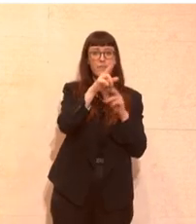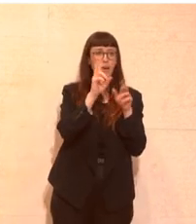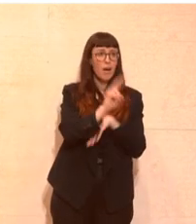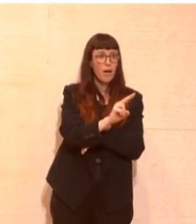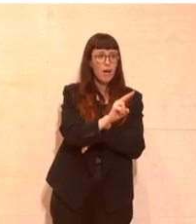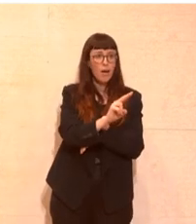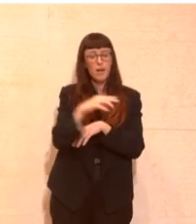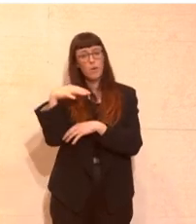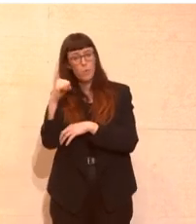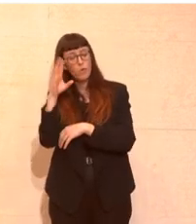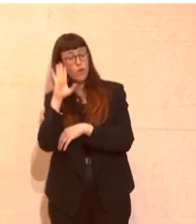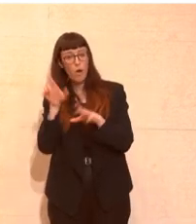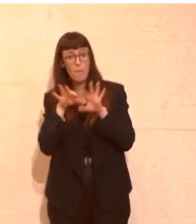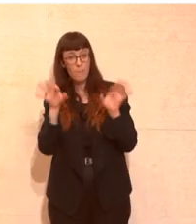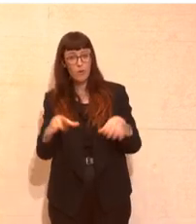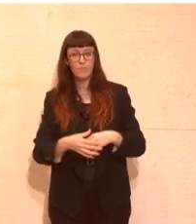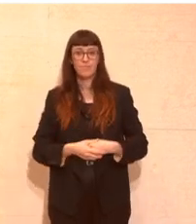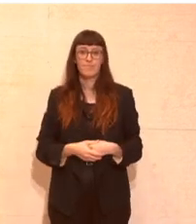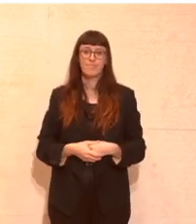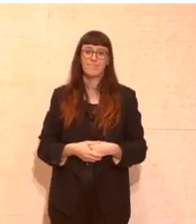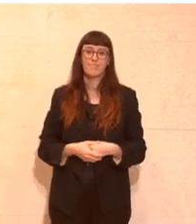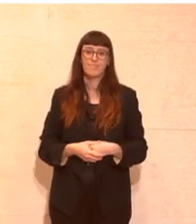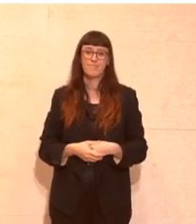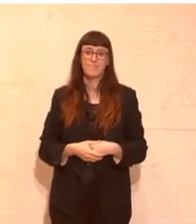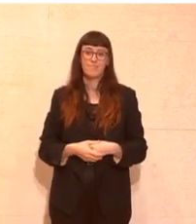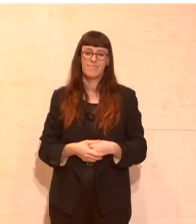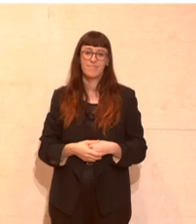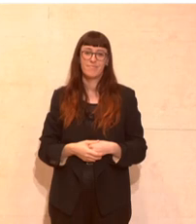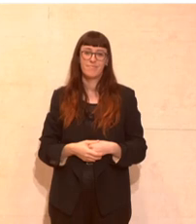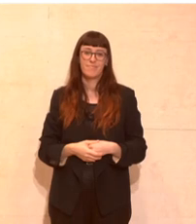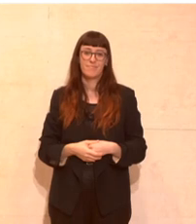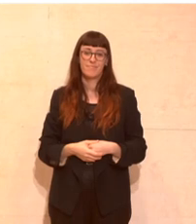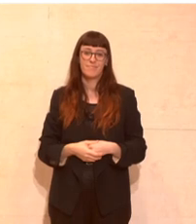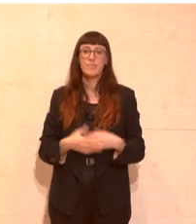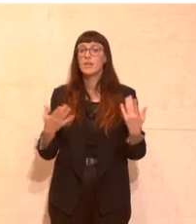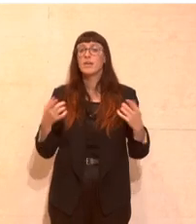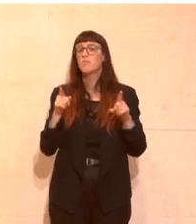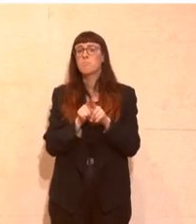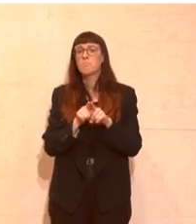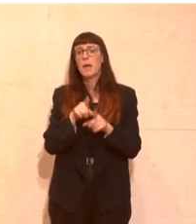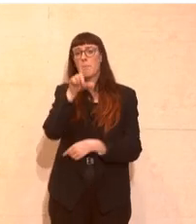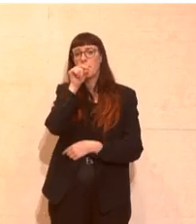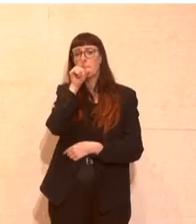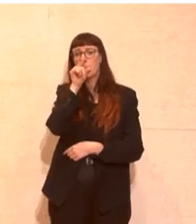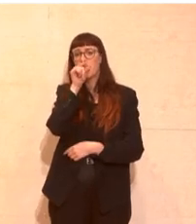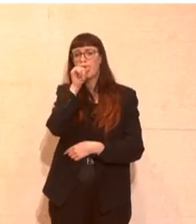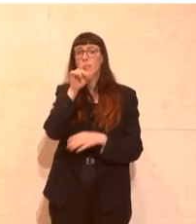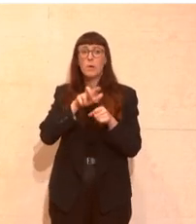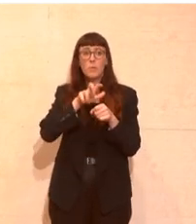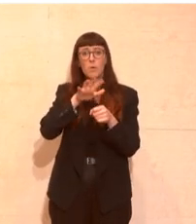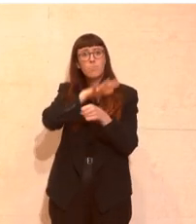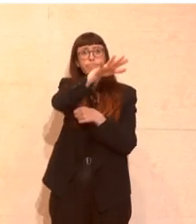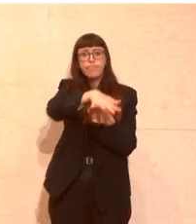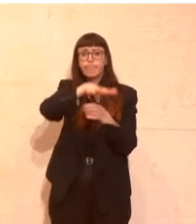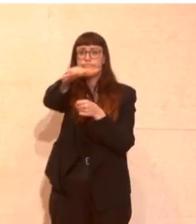leurs devoirs. On peut également penser à cela. Et c'est la même chose pour les oiseaux migrateurs. Il y a des études qui sont